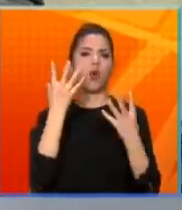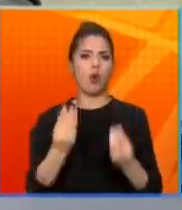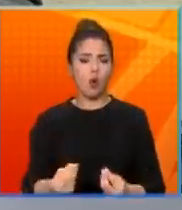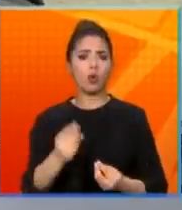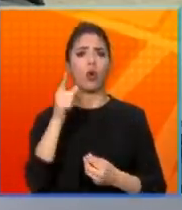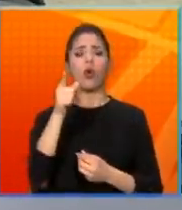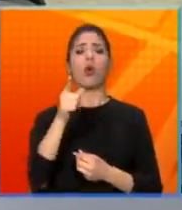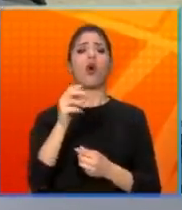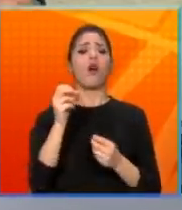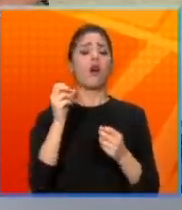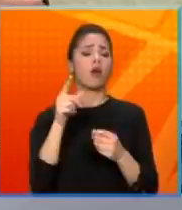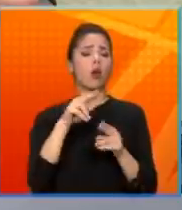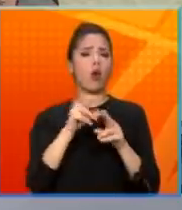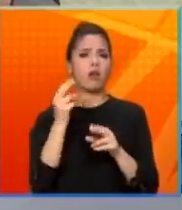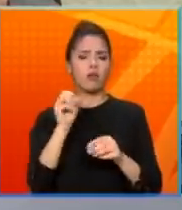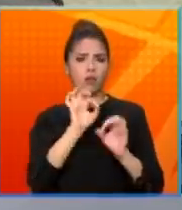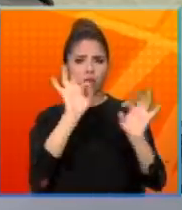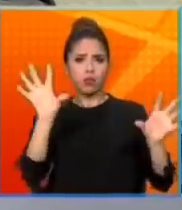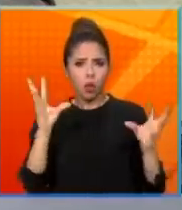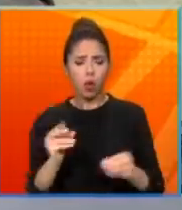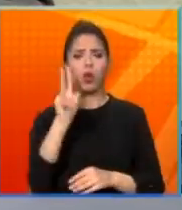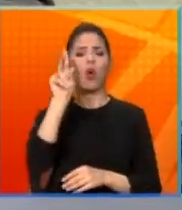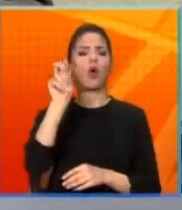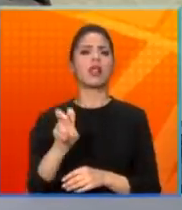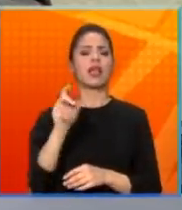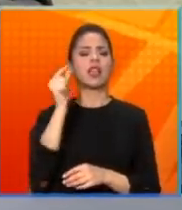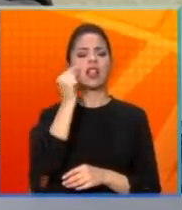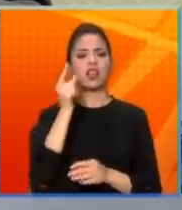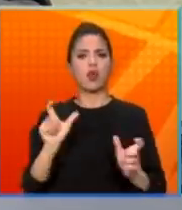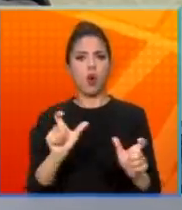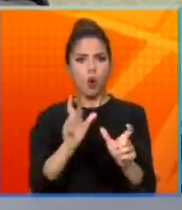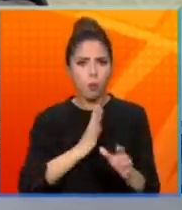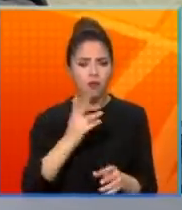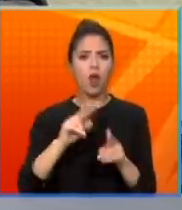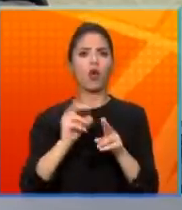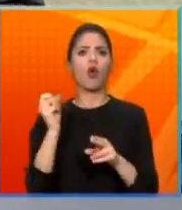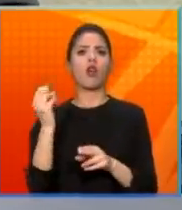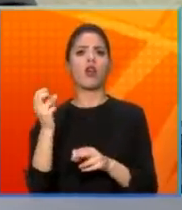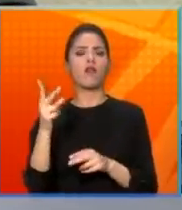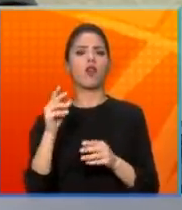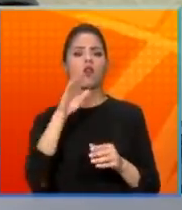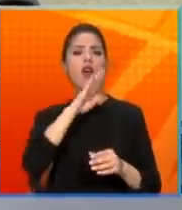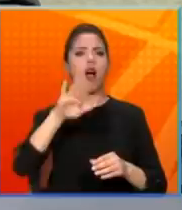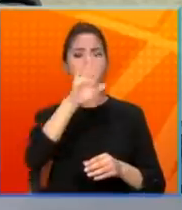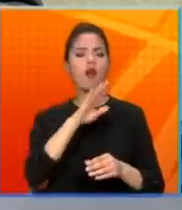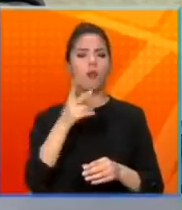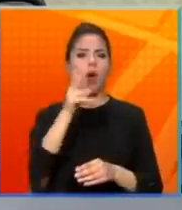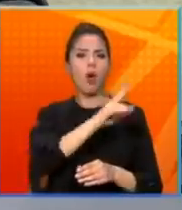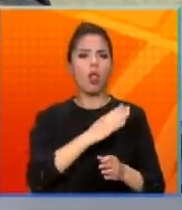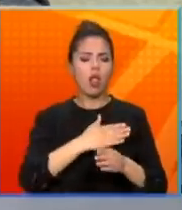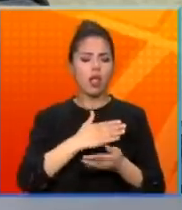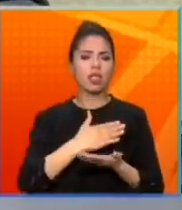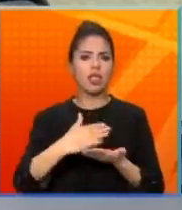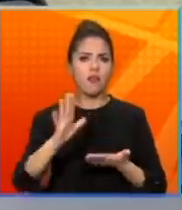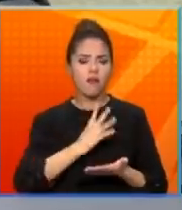Virüsün etkilediği 18 kişi de müşahede altında tutuluyor. Koronavirüs Avrupa'da da bir taraftan can almaya devam ediyor. İtalya'da bir